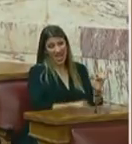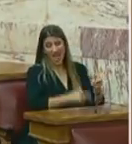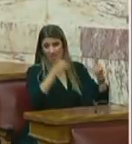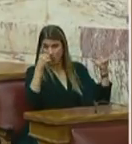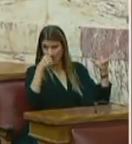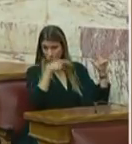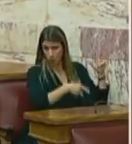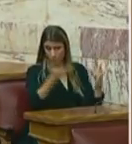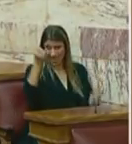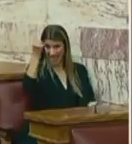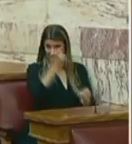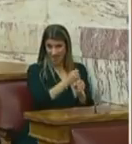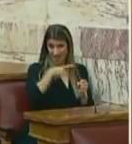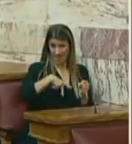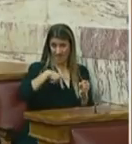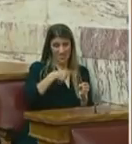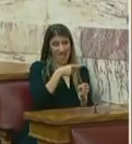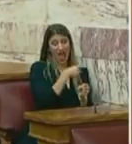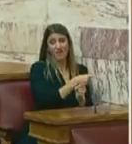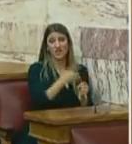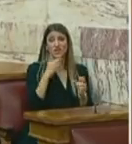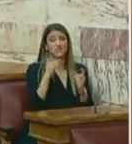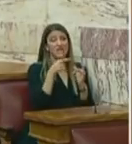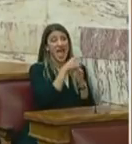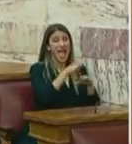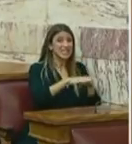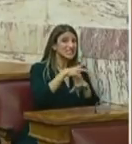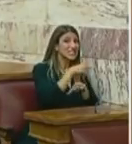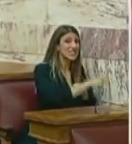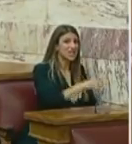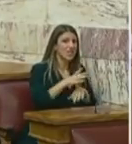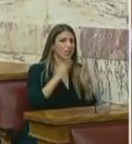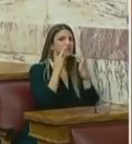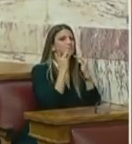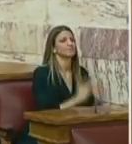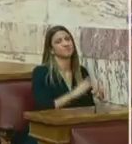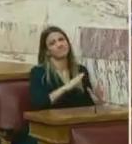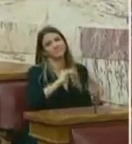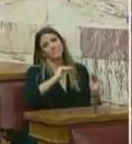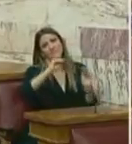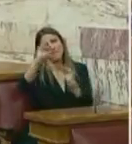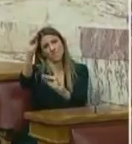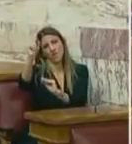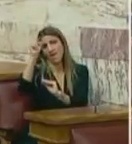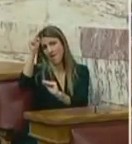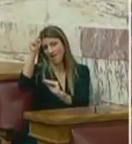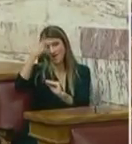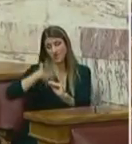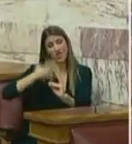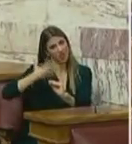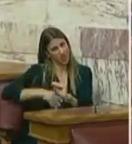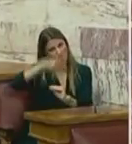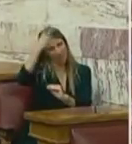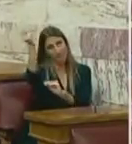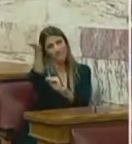κυβέρνηση τους έδιωξε στο εξωτερικό. Και σε αυτούς τους ανθρώπους εμείς θα είμαστε οι πρώτοι που θα δώσουμε δικαίωμα